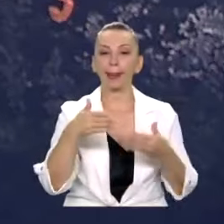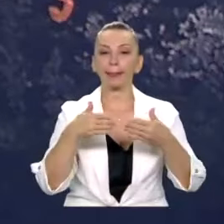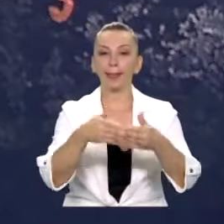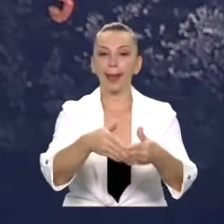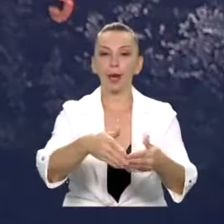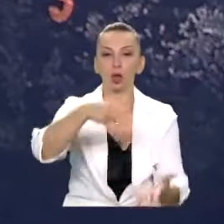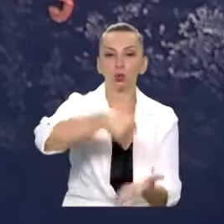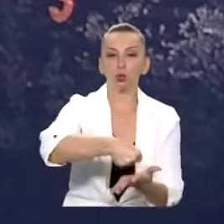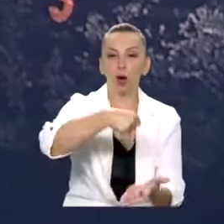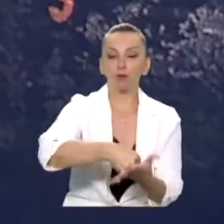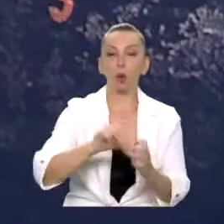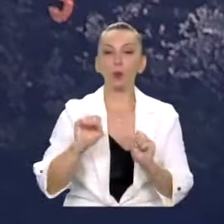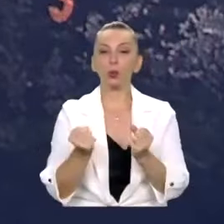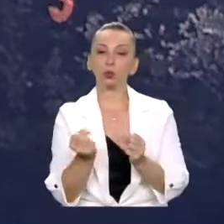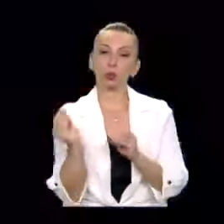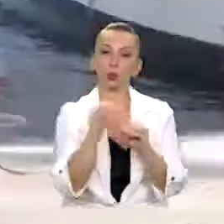çuval çuval buz taşınmıştı.